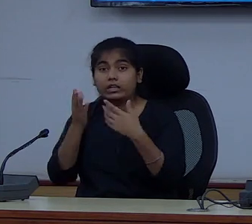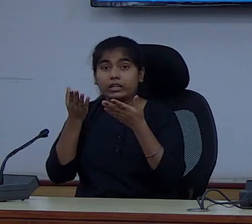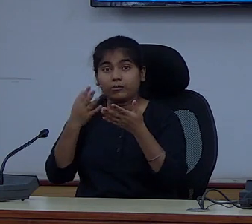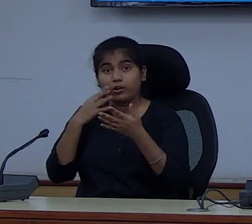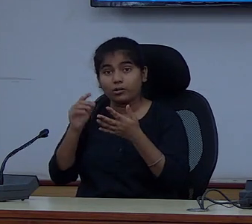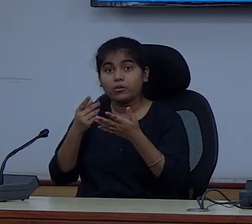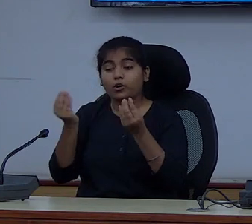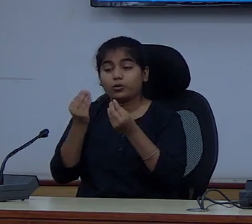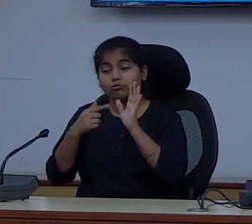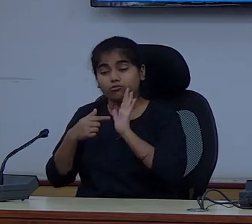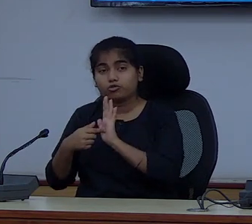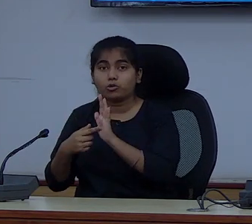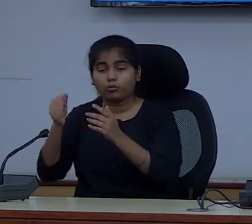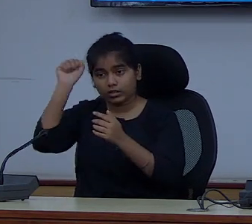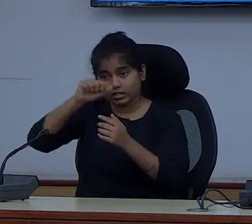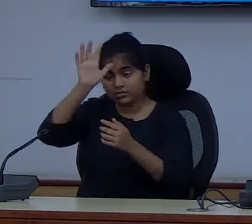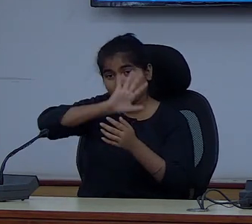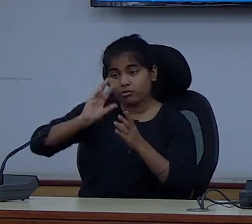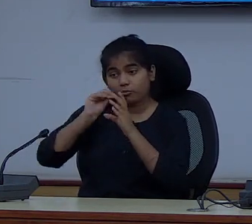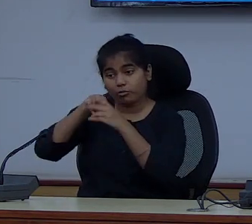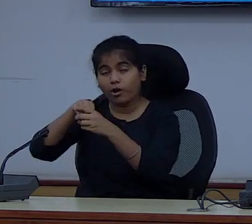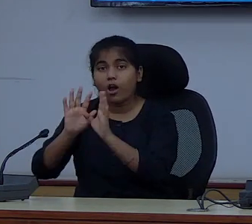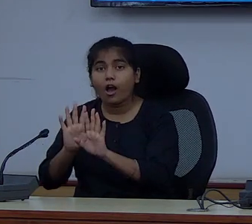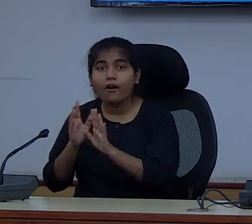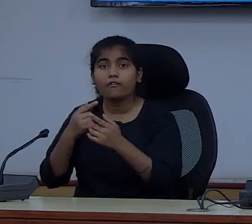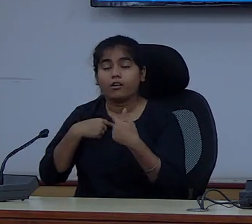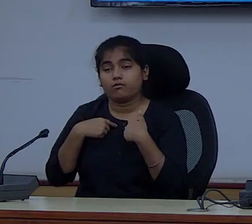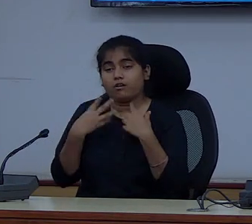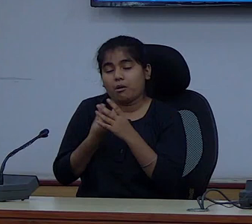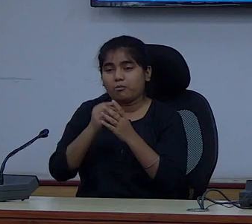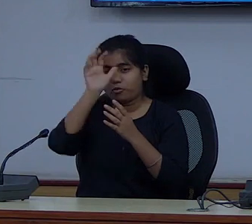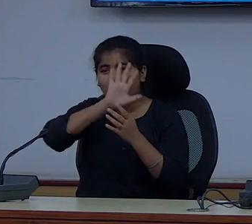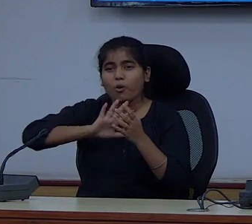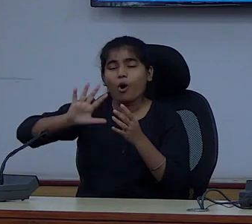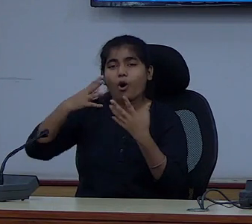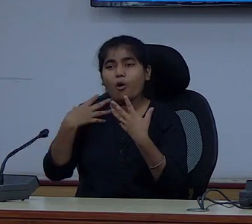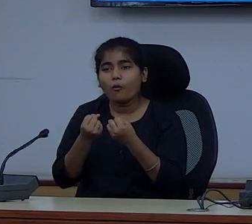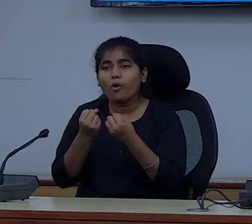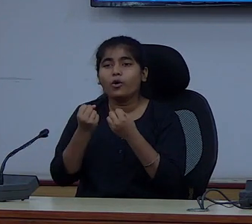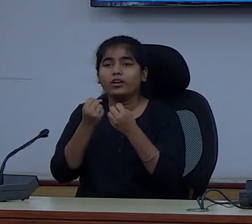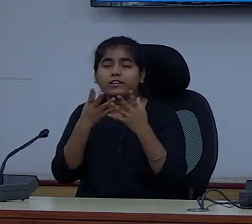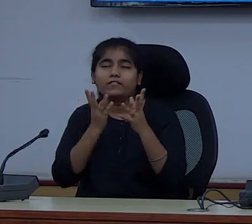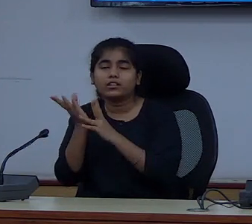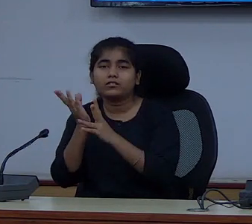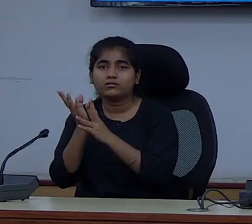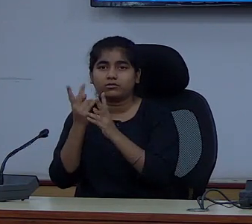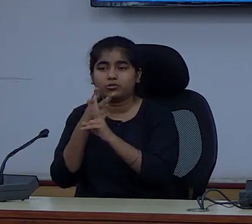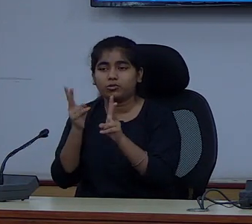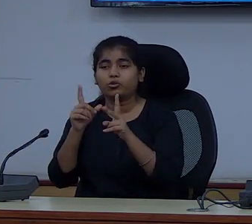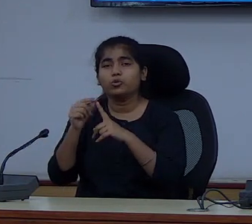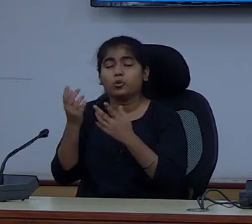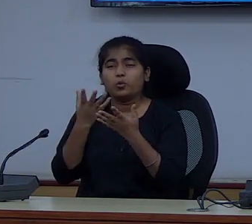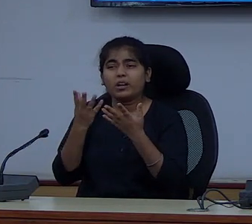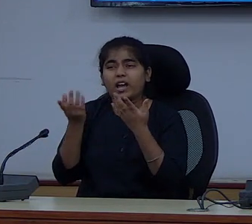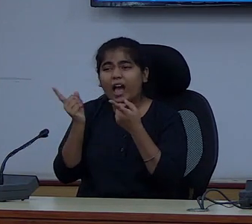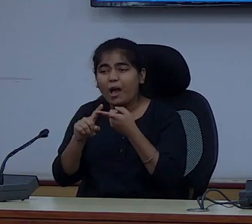हैं। अब प्रश्न उठता है कि रूरल एरियाज में जहां पर वास्तव में ज़रूरत है कि हम भी कहीं ना कहीं उस तस्वीर को सामने लेकर आएँ, यस हम भी उस भारत का पार्ट हैं